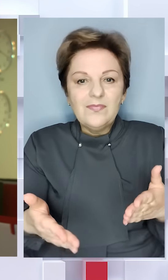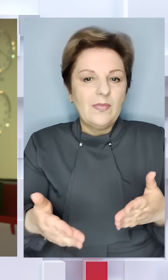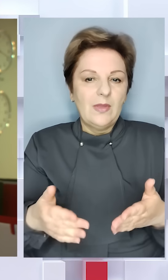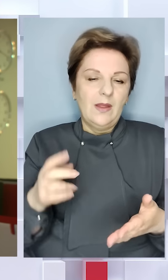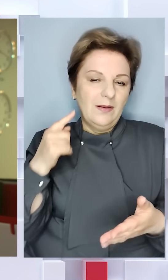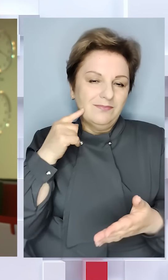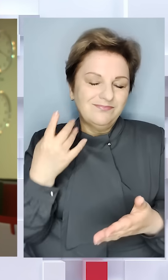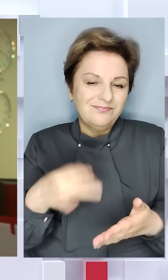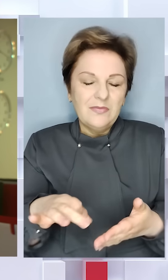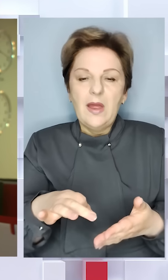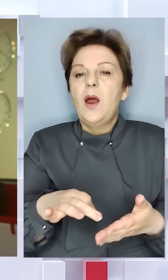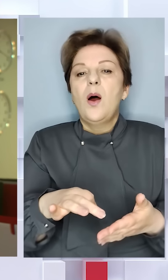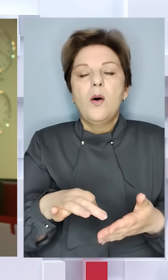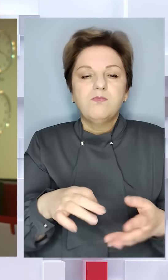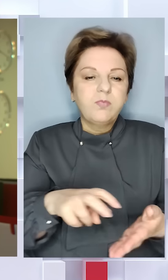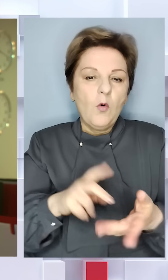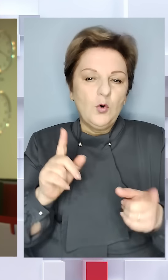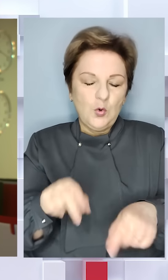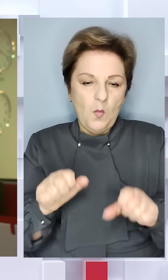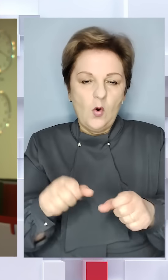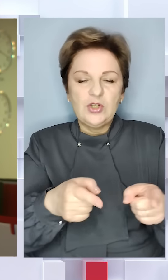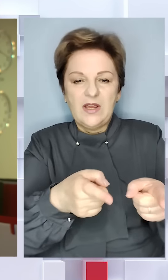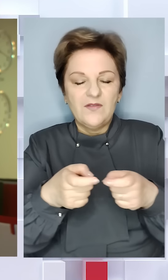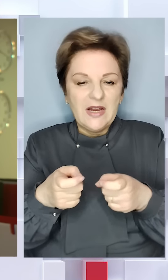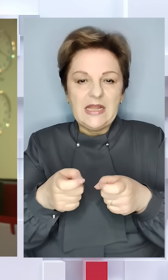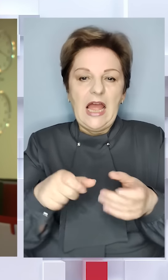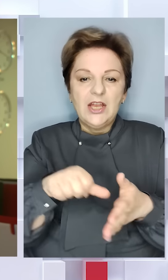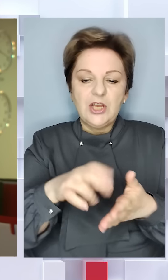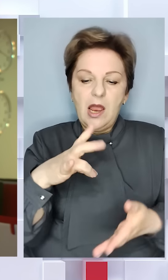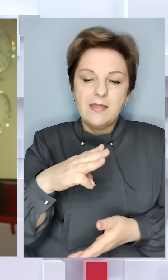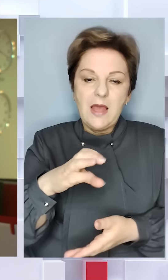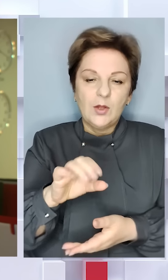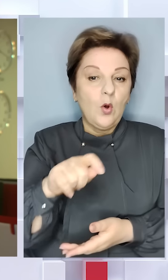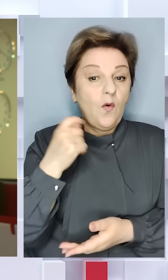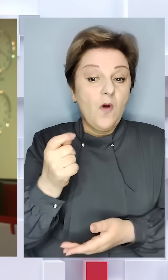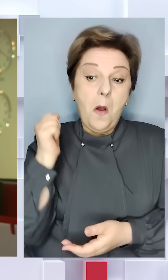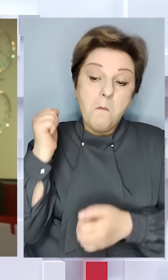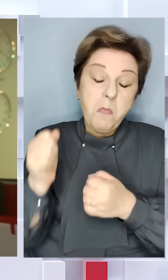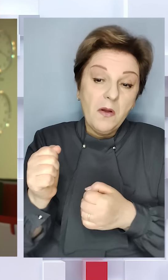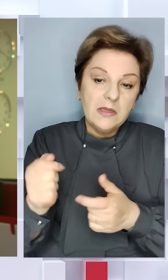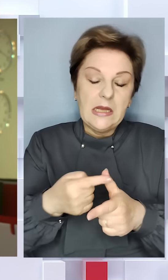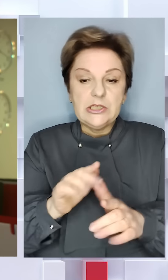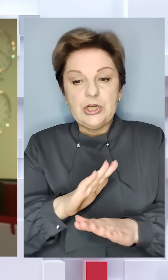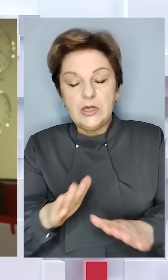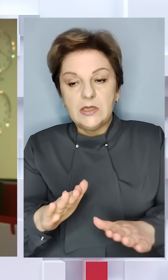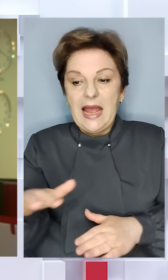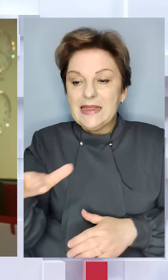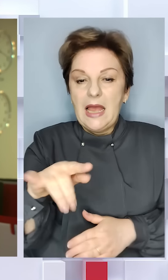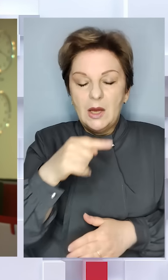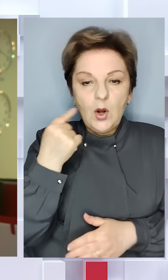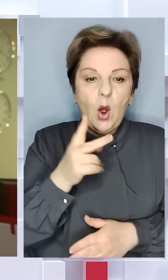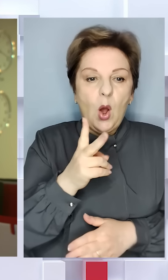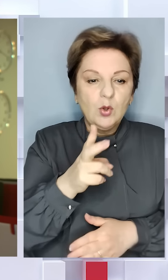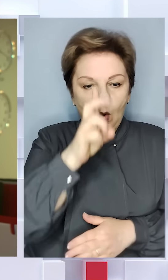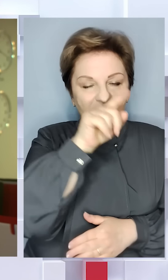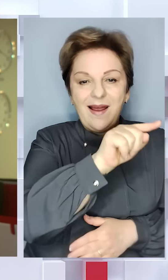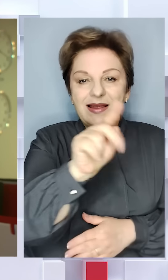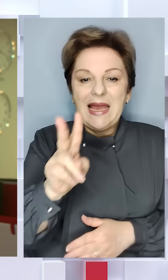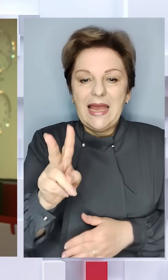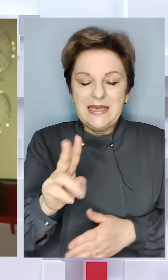може втягнути членів НАТО у війну. Тож, бити чи ні по території Росії, хто з країн яку позицію